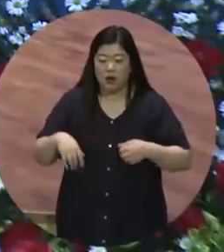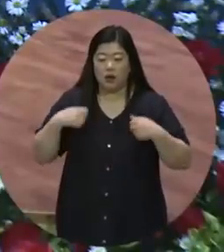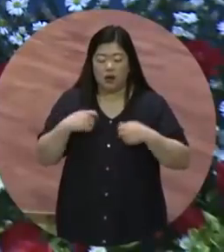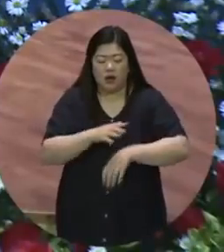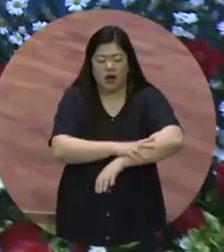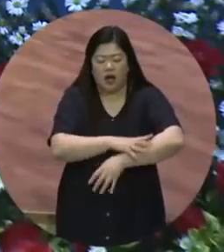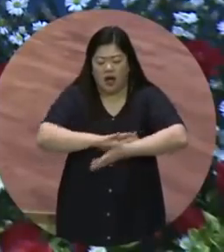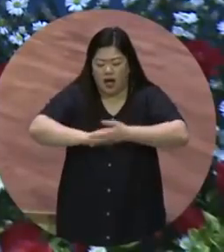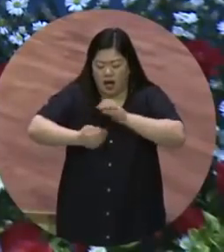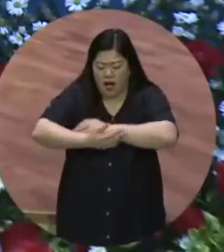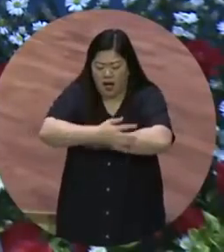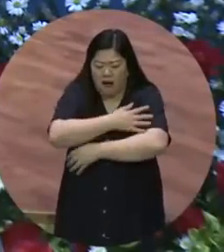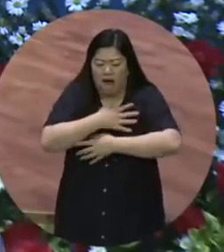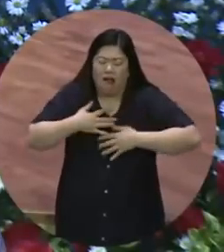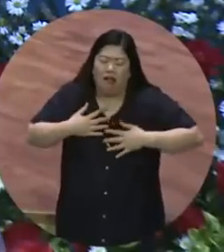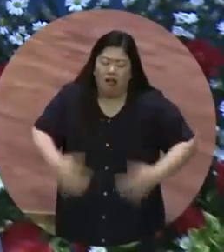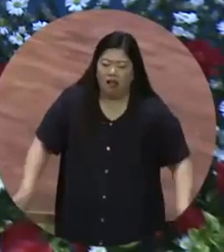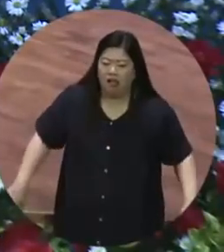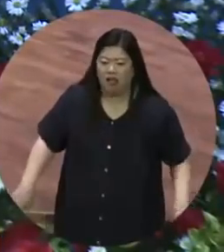약해져요.